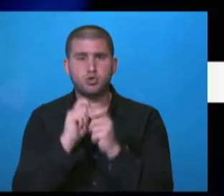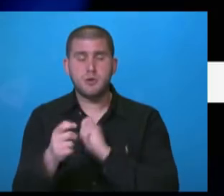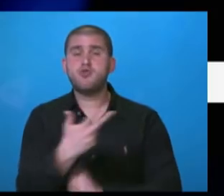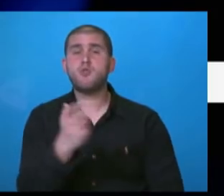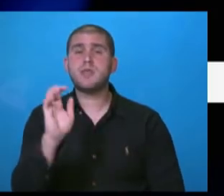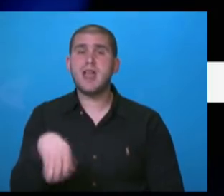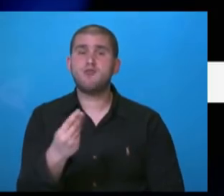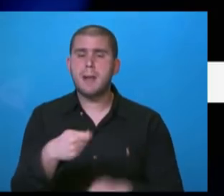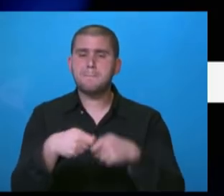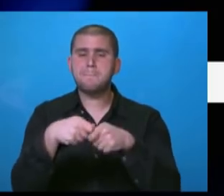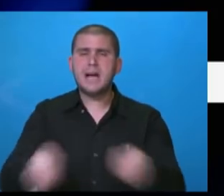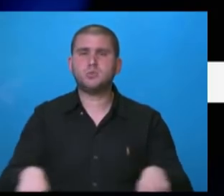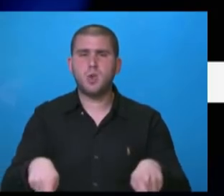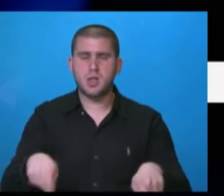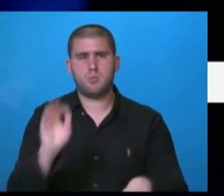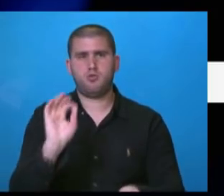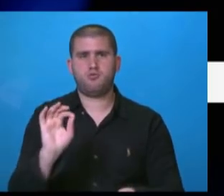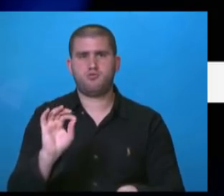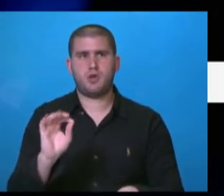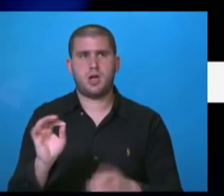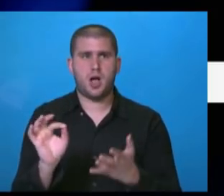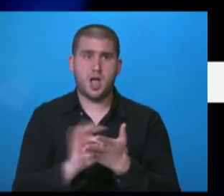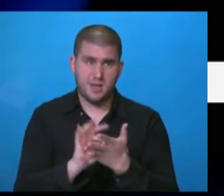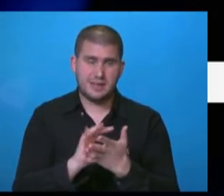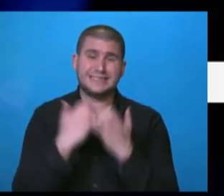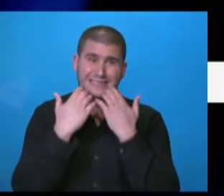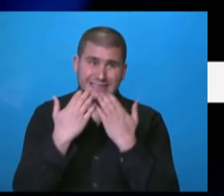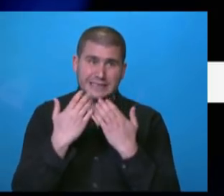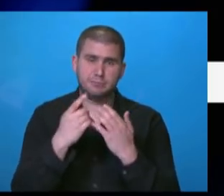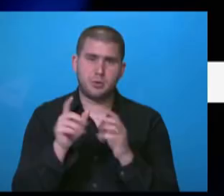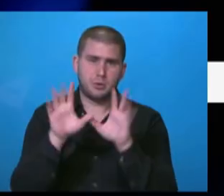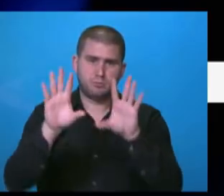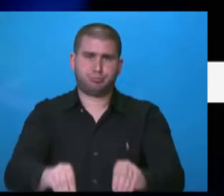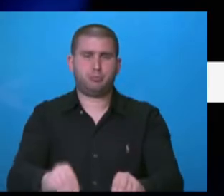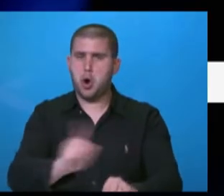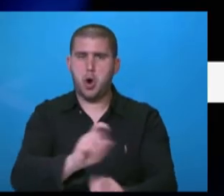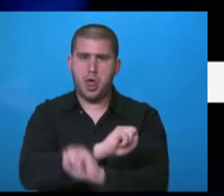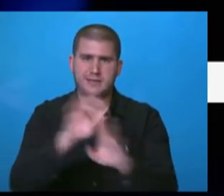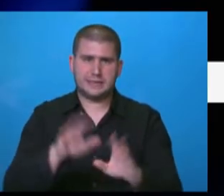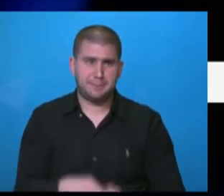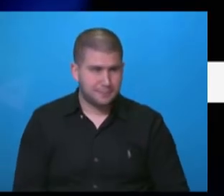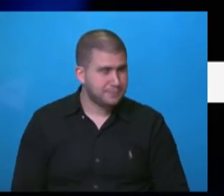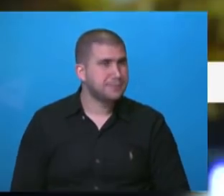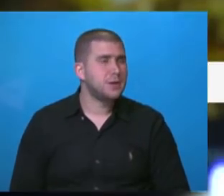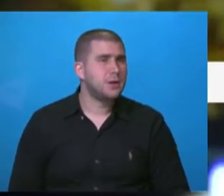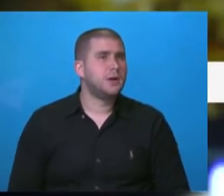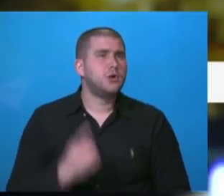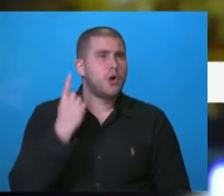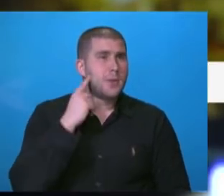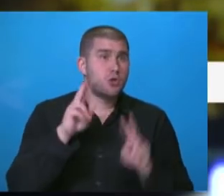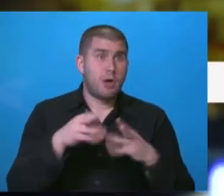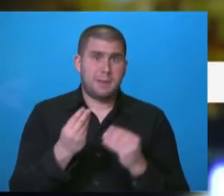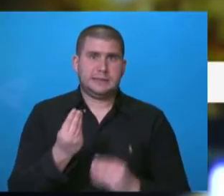שקל מזומן בשביל שהכתבה הזאת, הכתבה, הסיפור הזה בעצם לא התפרסם. טוב, שמענו שיש הרבה